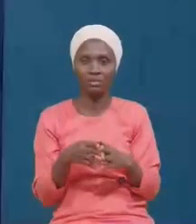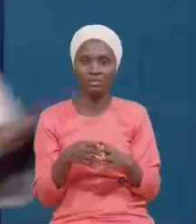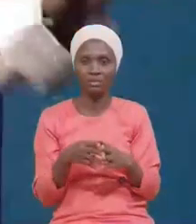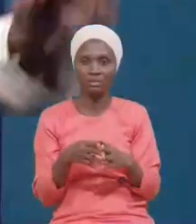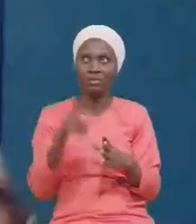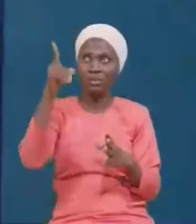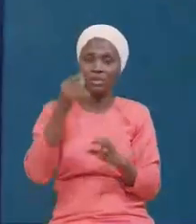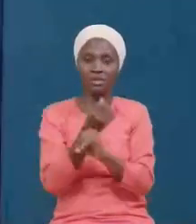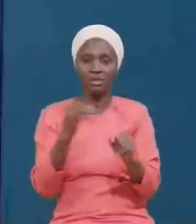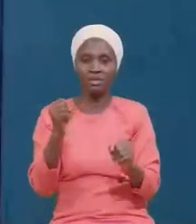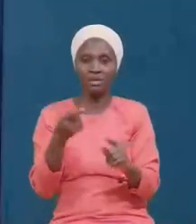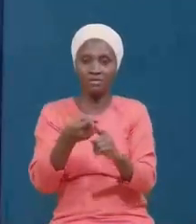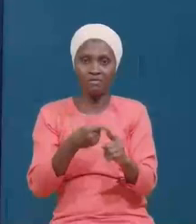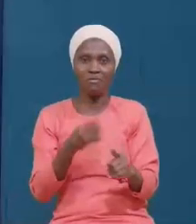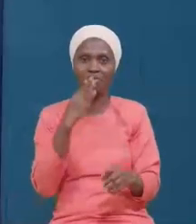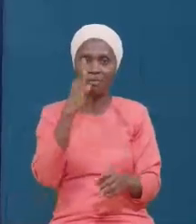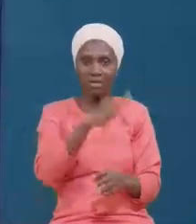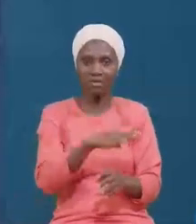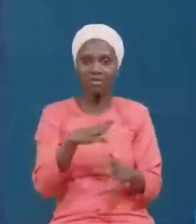Il sauve du mal.